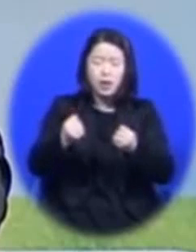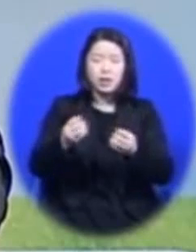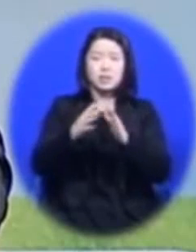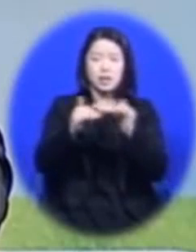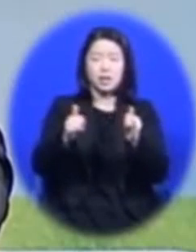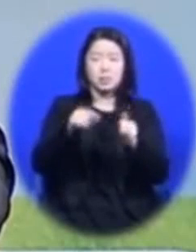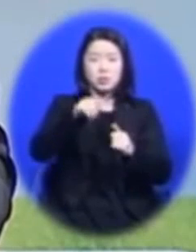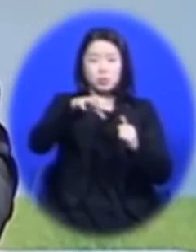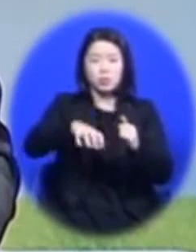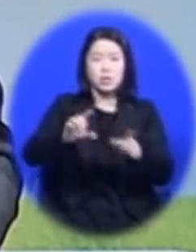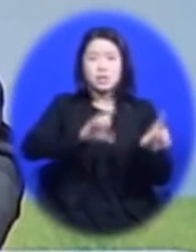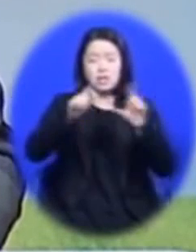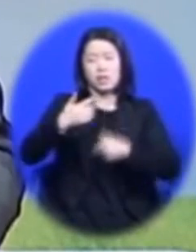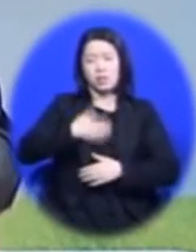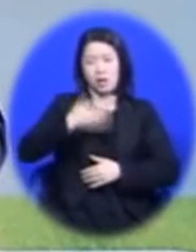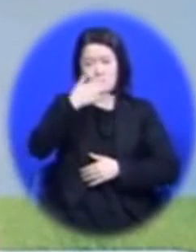거죠.